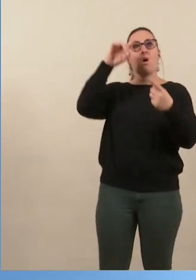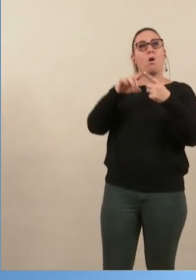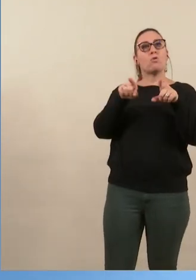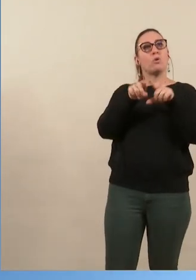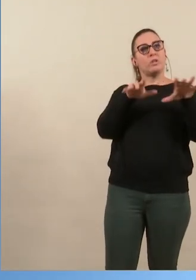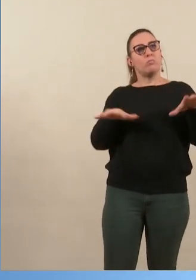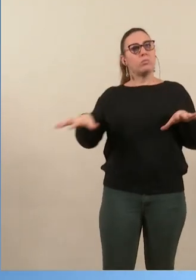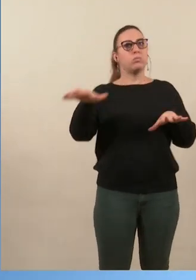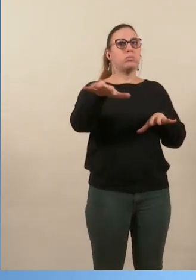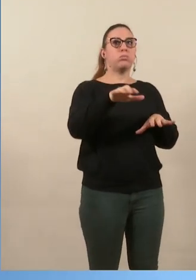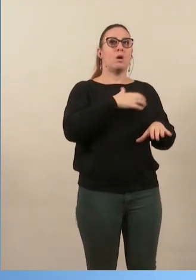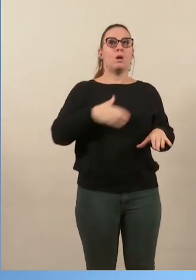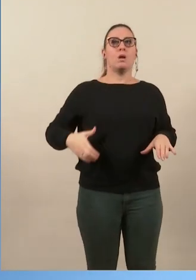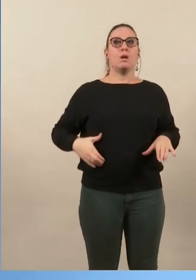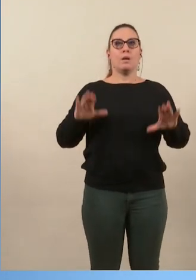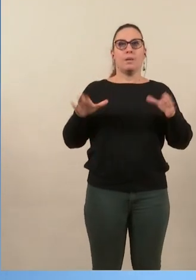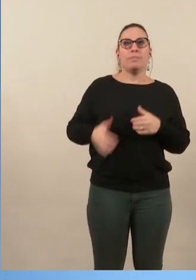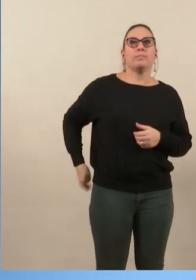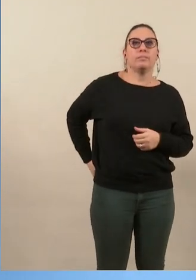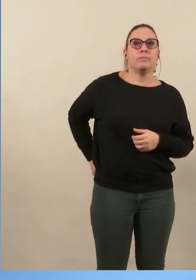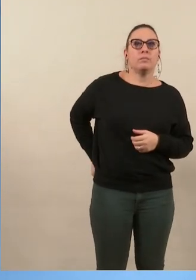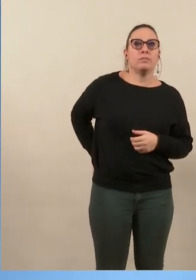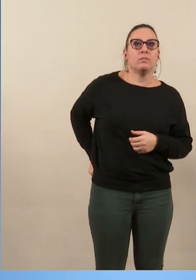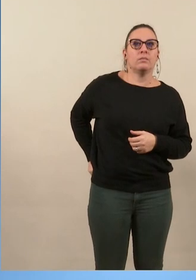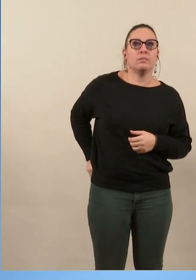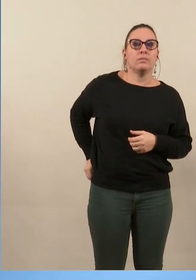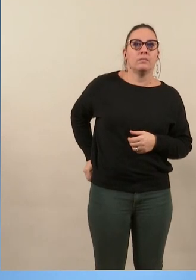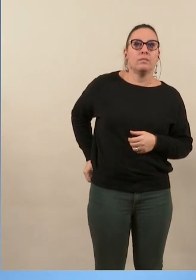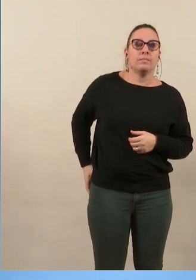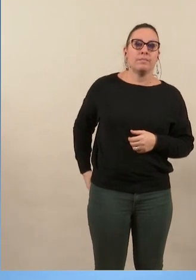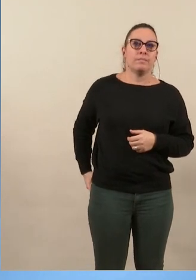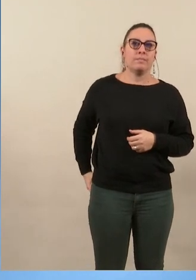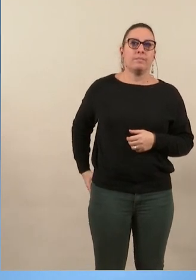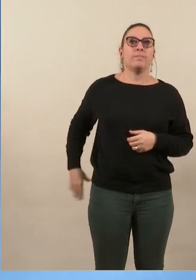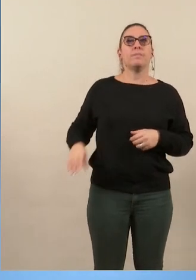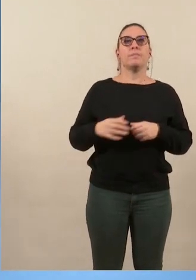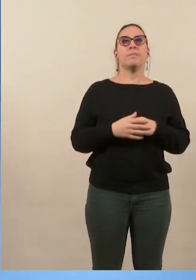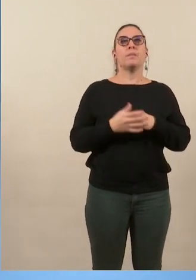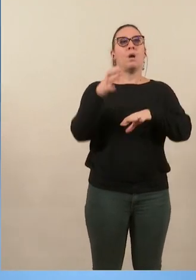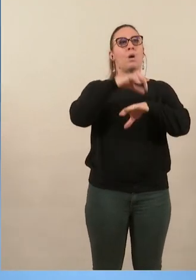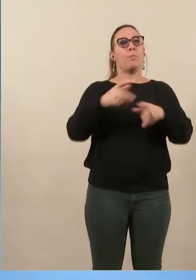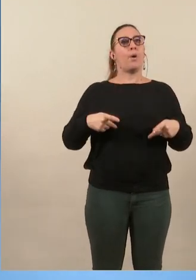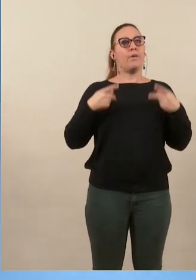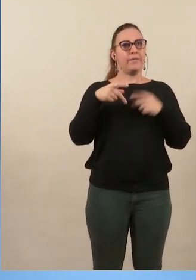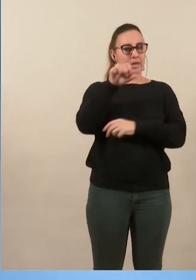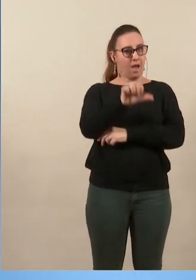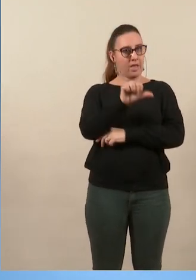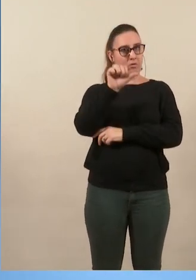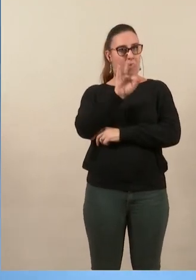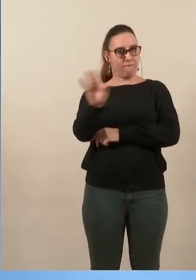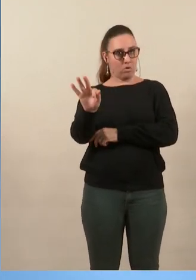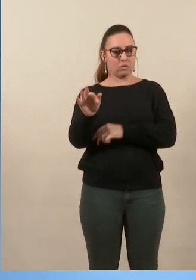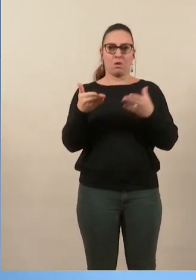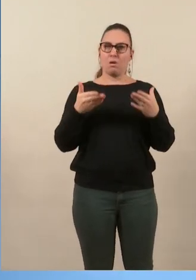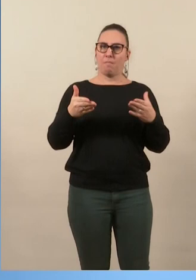collectivité pour les habitants et les travailleurs du secteur 3 le pôle de vie Anatole France activement